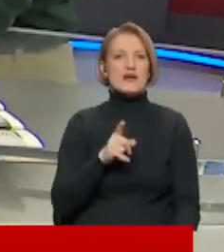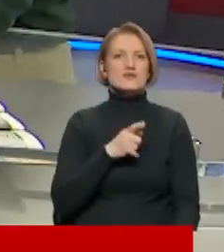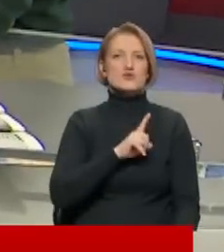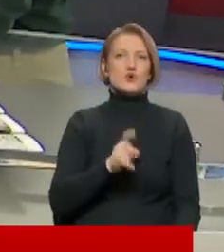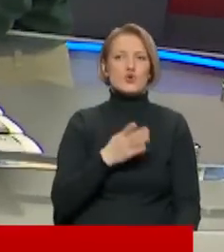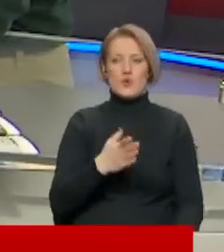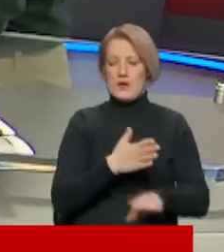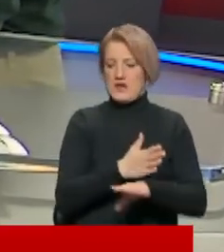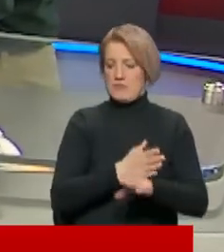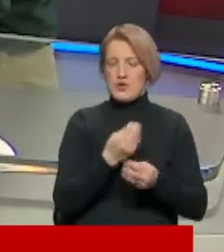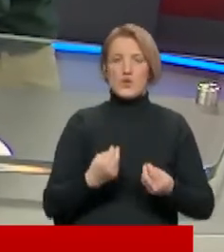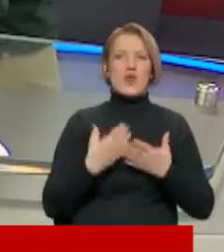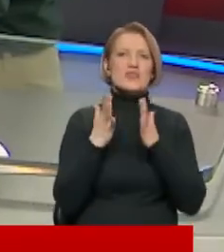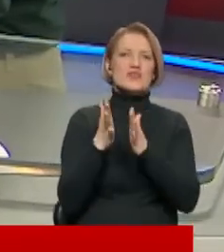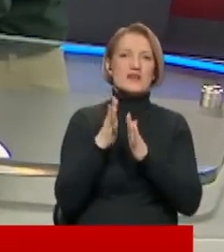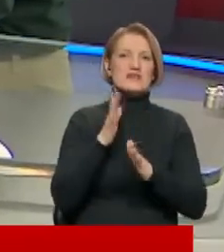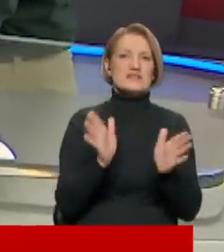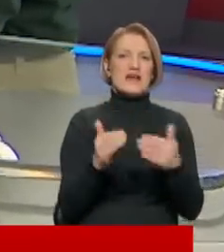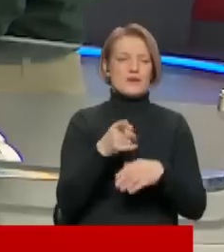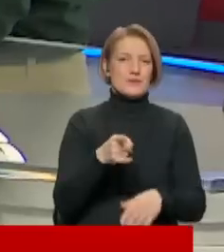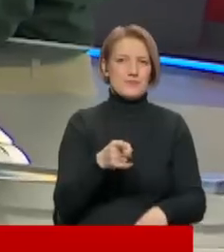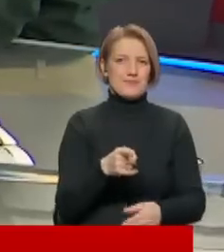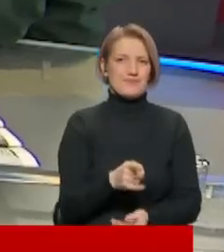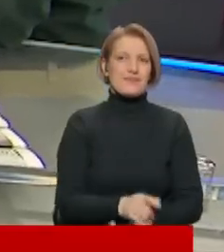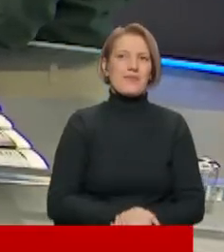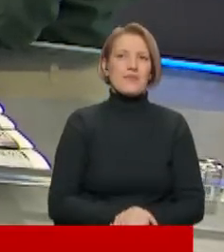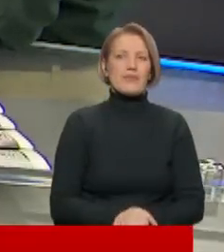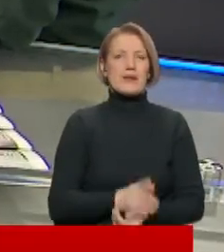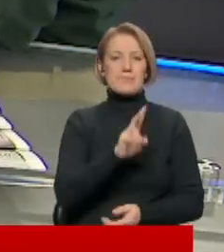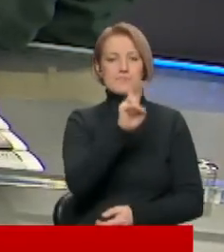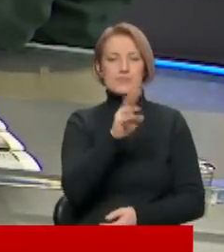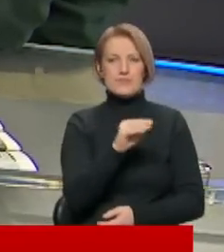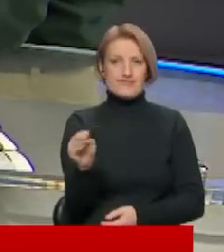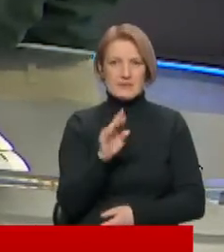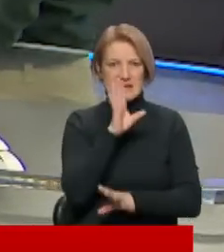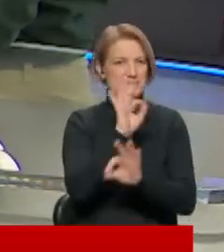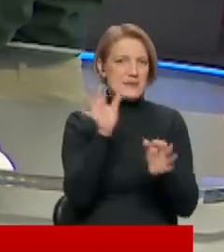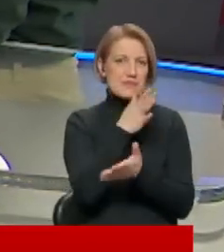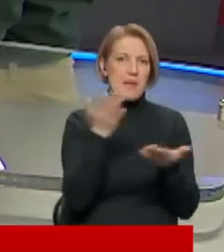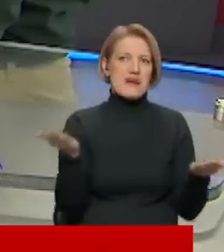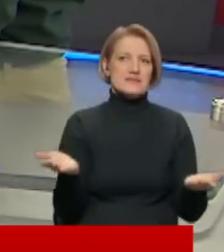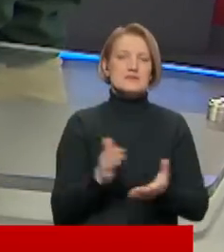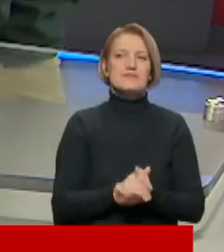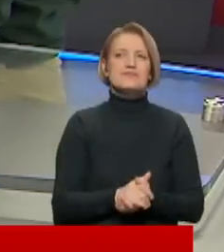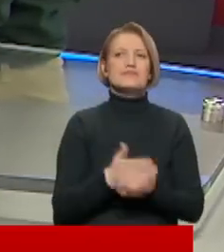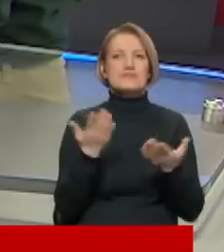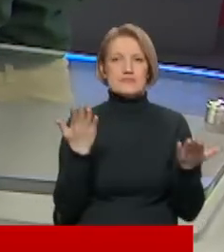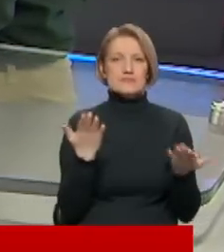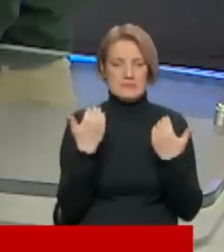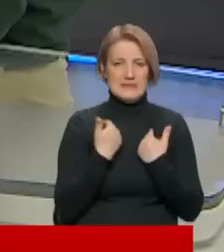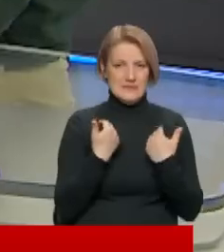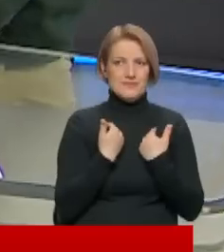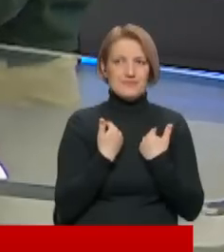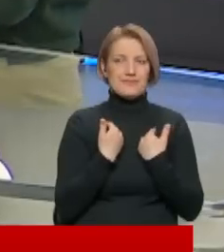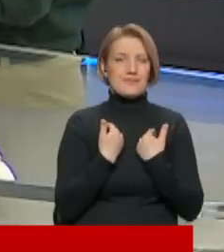ya işte ekmek üreticileri Sendikası başkanı da bu olur zaten milyon dolarlık o kadar bilinmez Ancak bunlar bize